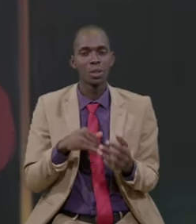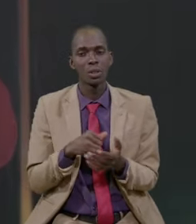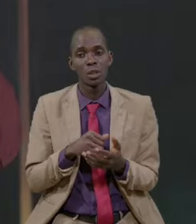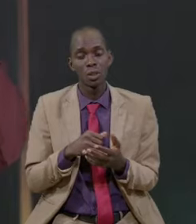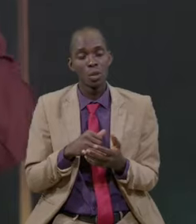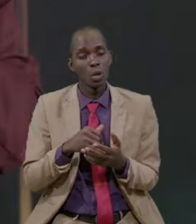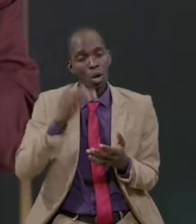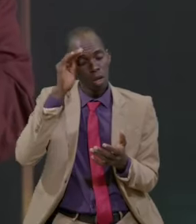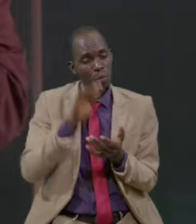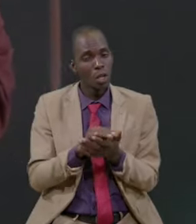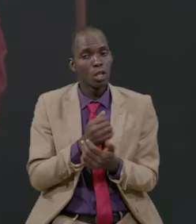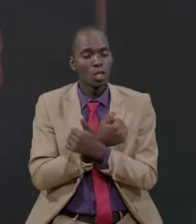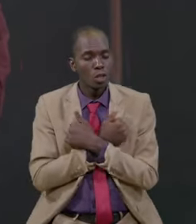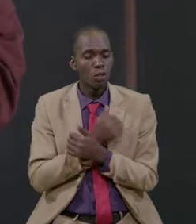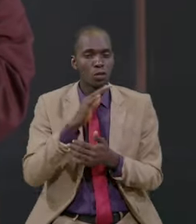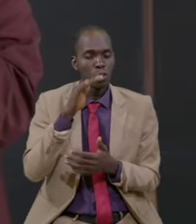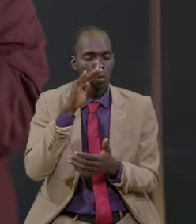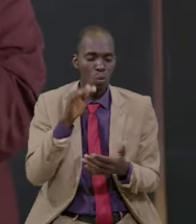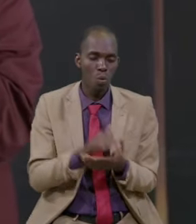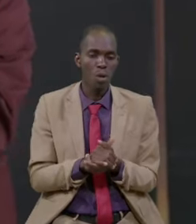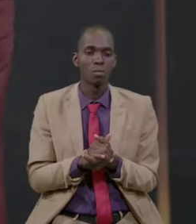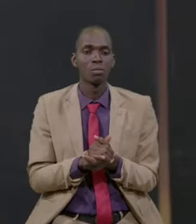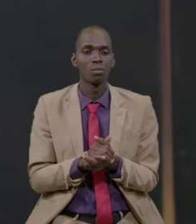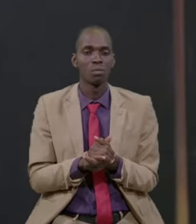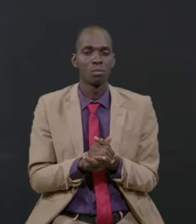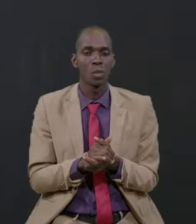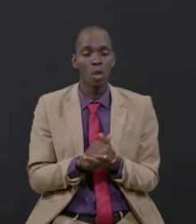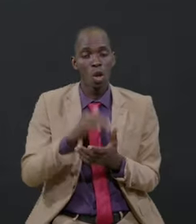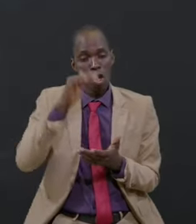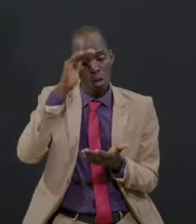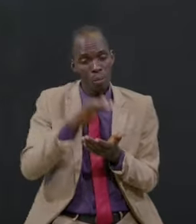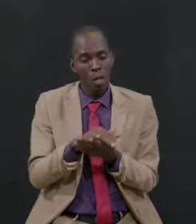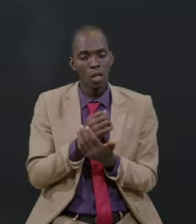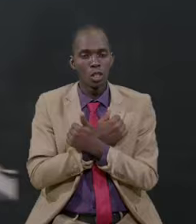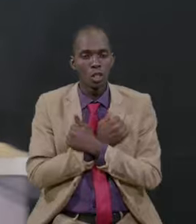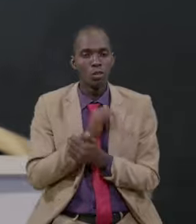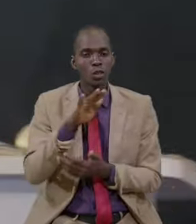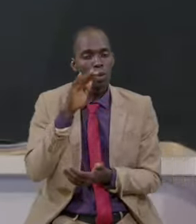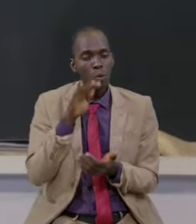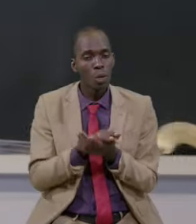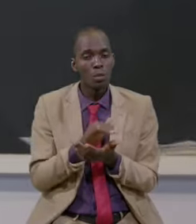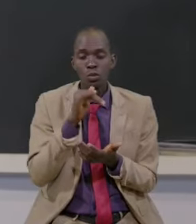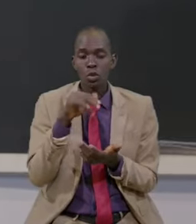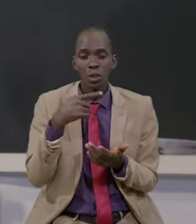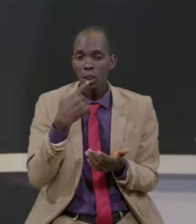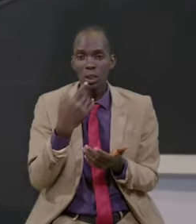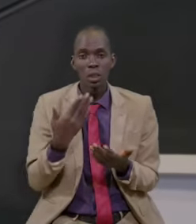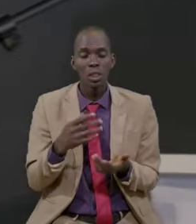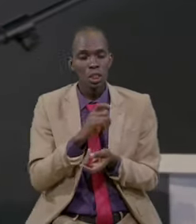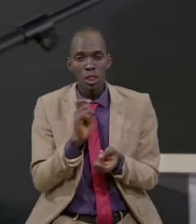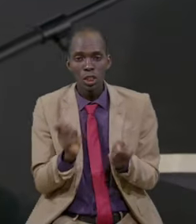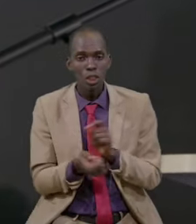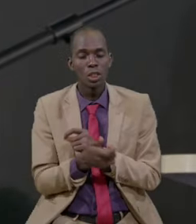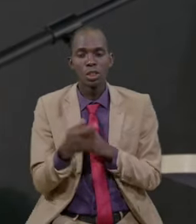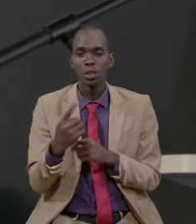dit, compromettez pas avec votre femme. Marie, aimez vos femmes. Il n'a pas dit, changez la parole de